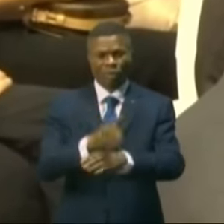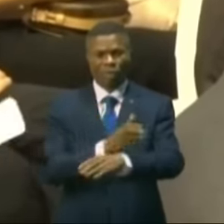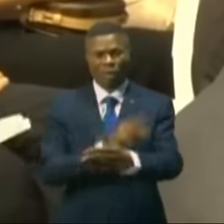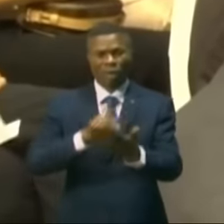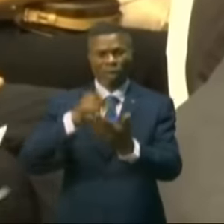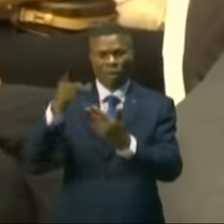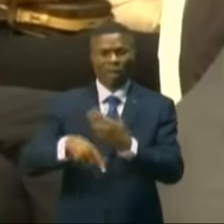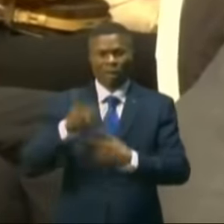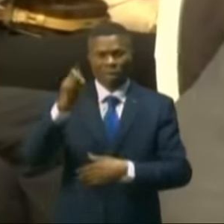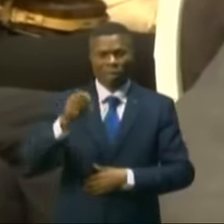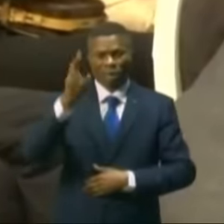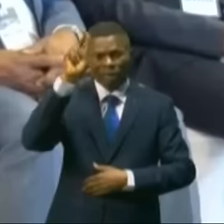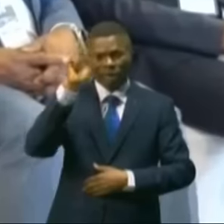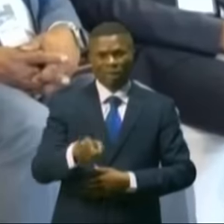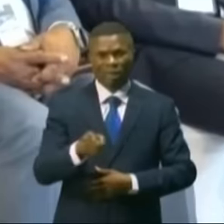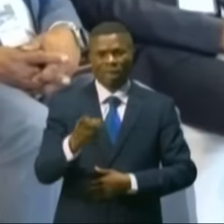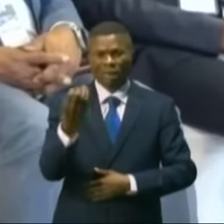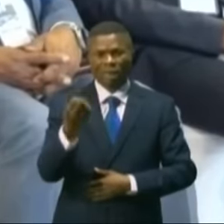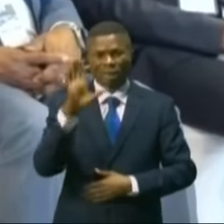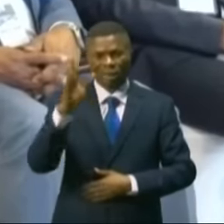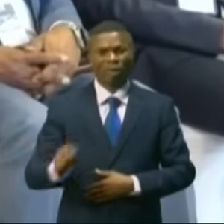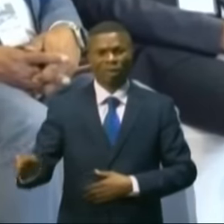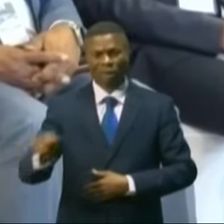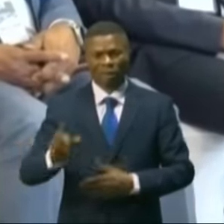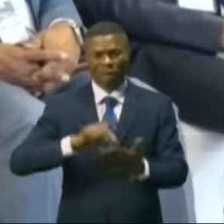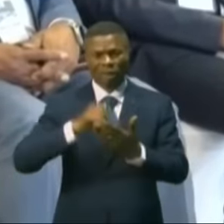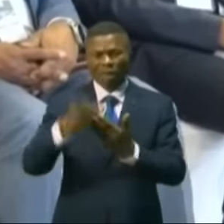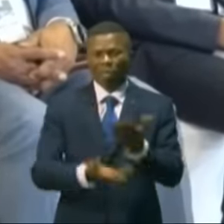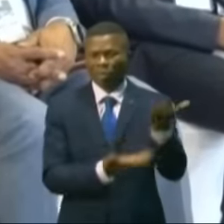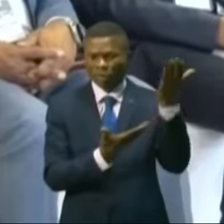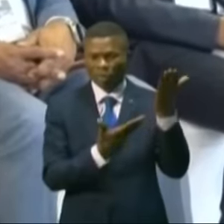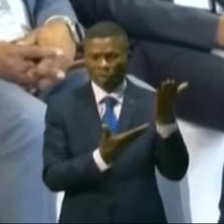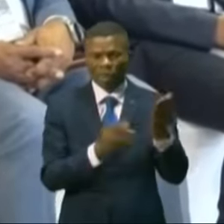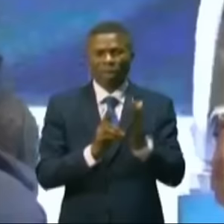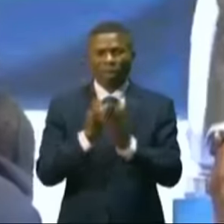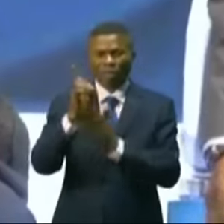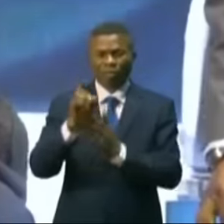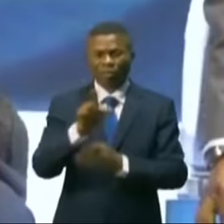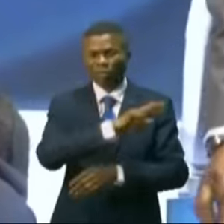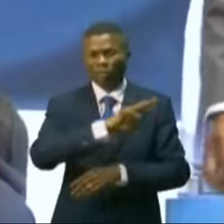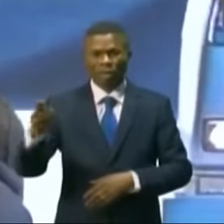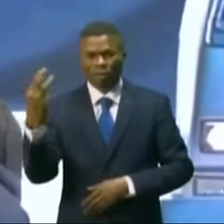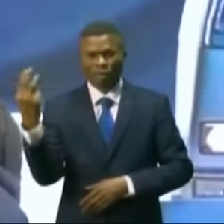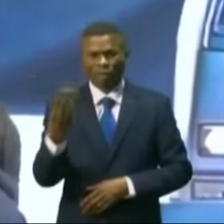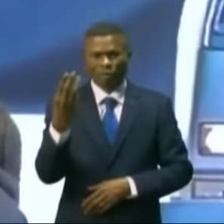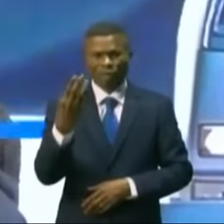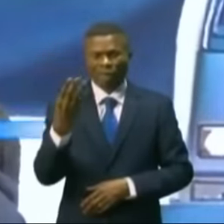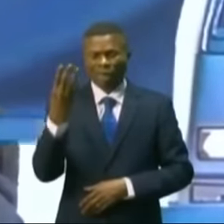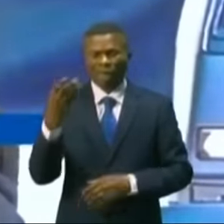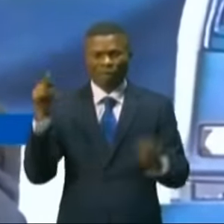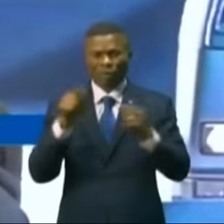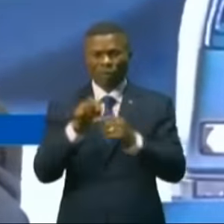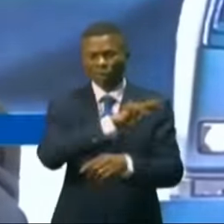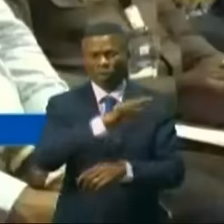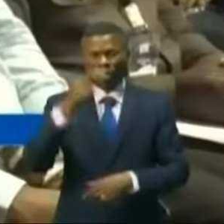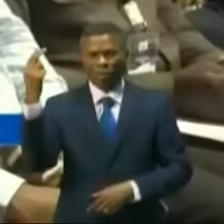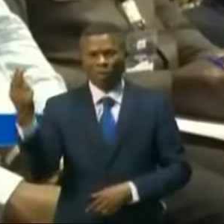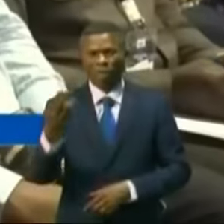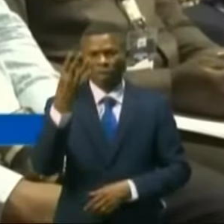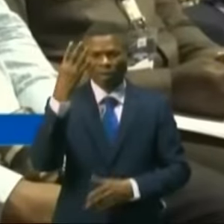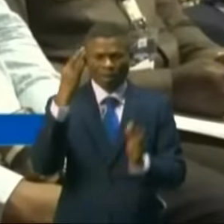PDL 145 territoires et les plans stratégiques de développement 2024-2028 qui s'alignent aux